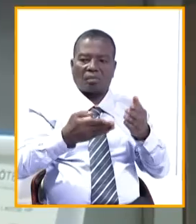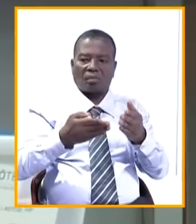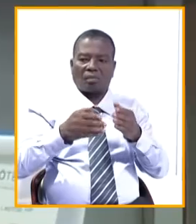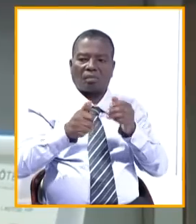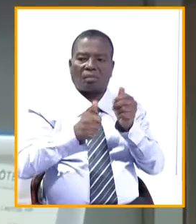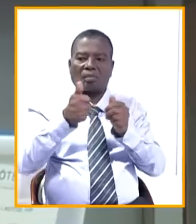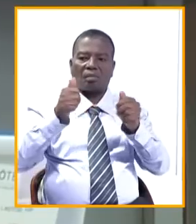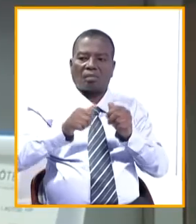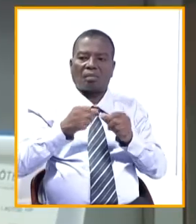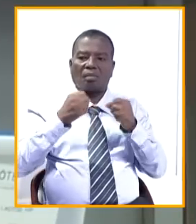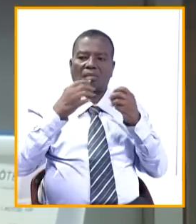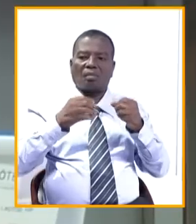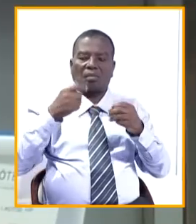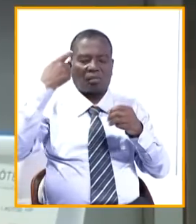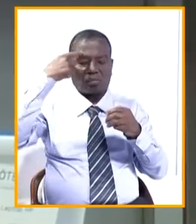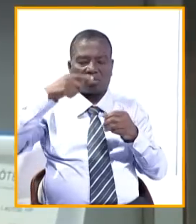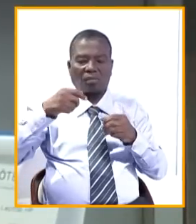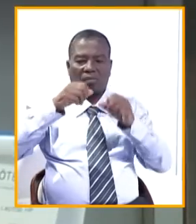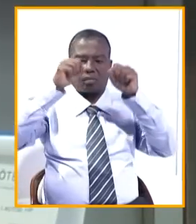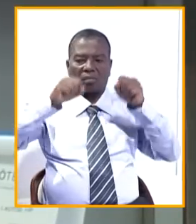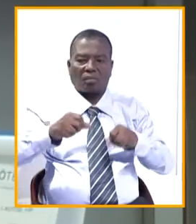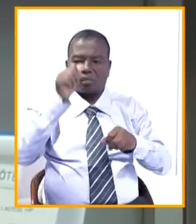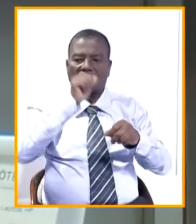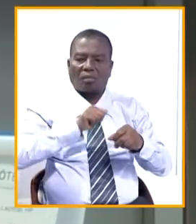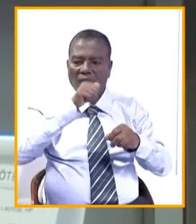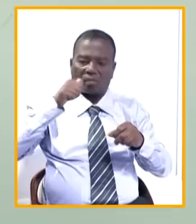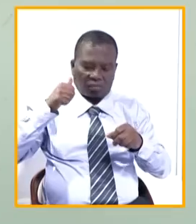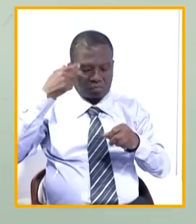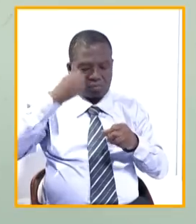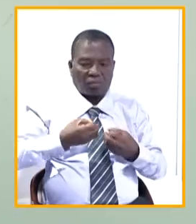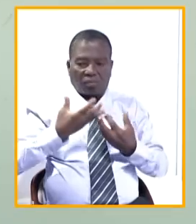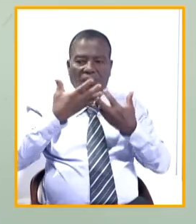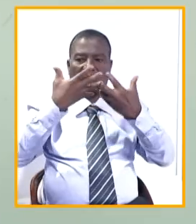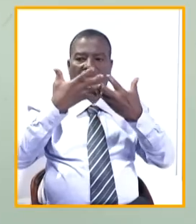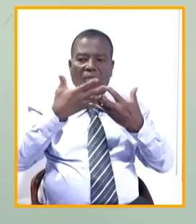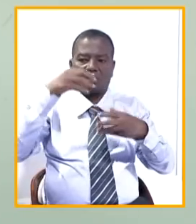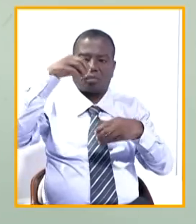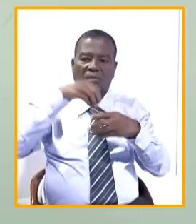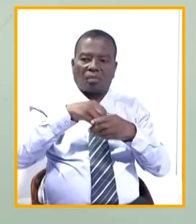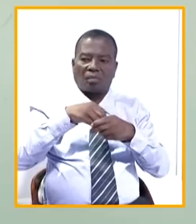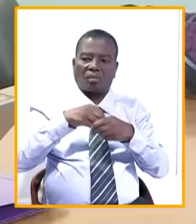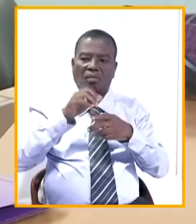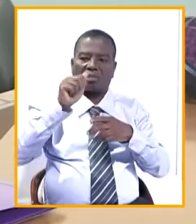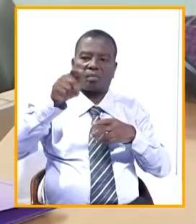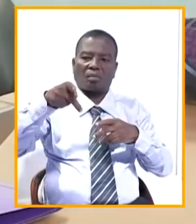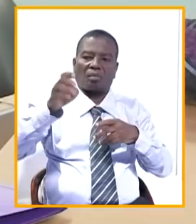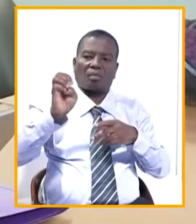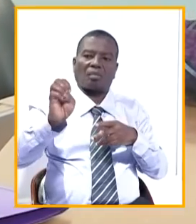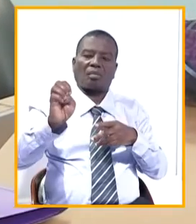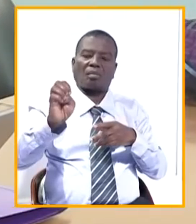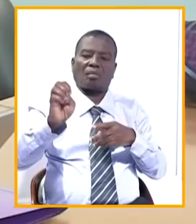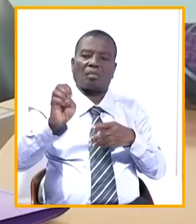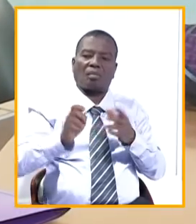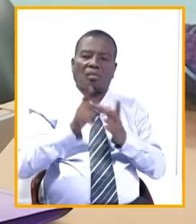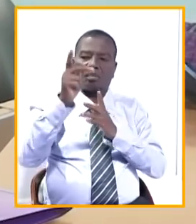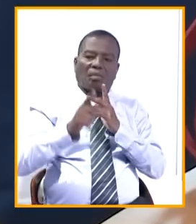plus performante pour un secteur privé plus prospère dans le cadre de l'APE. Le programme